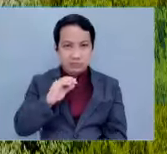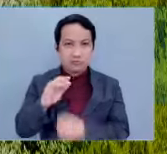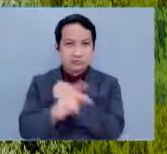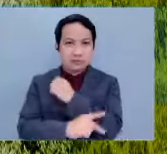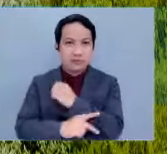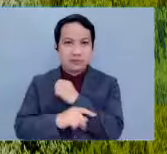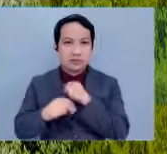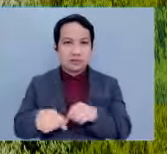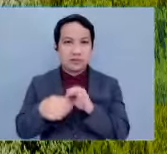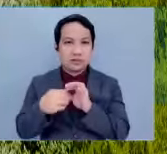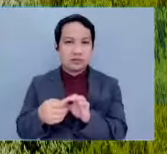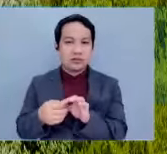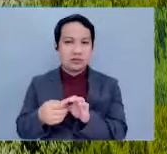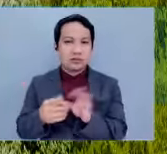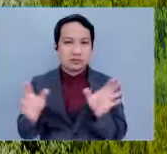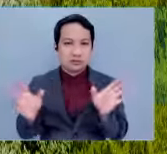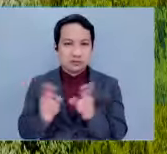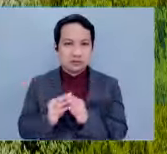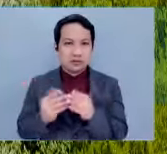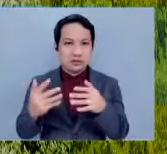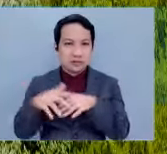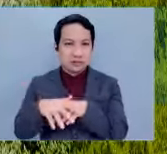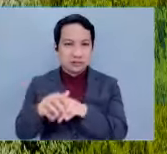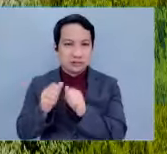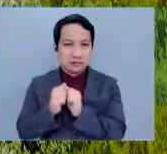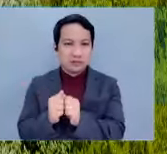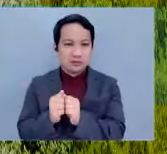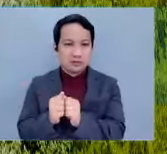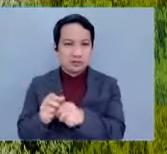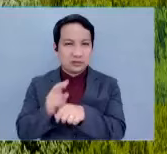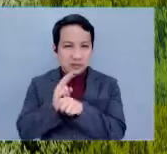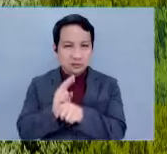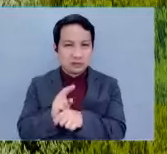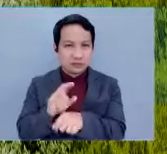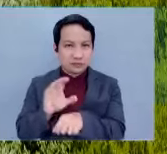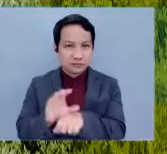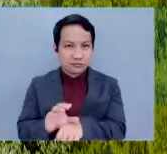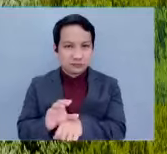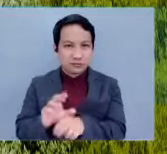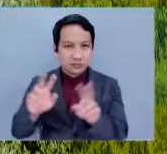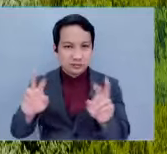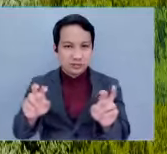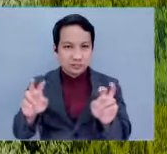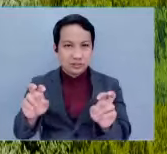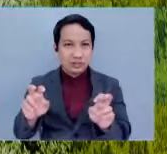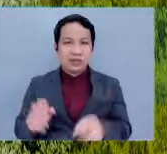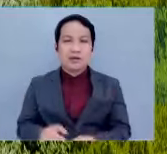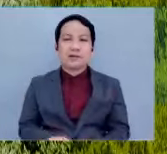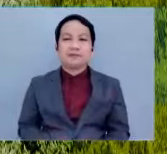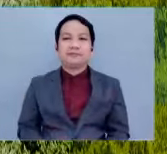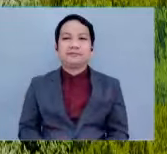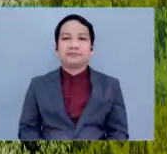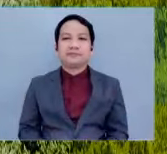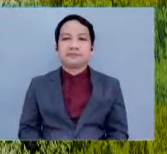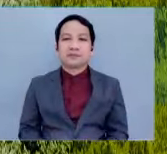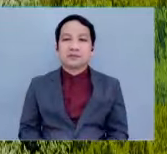naging at saka kumbaga naghalo na yung religious at saka yung tinatawag natin na